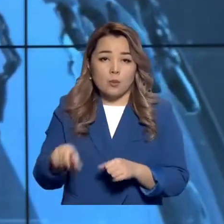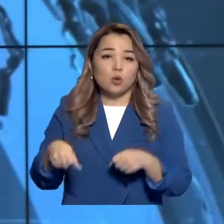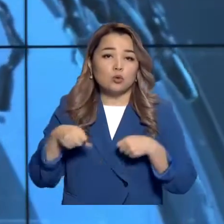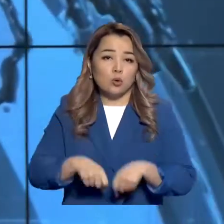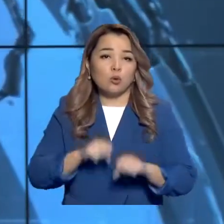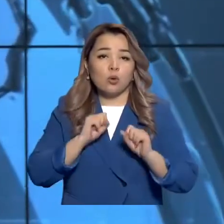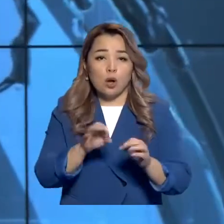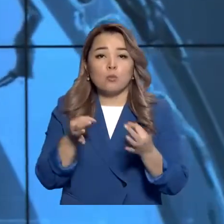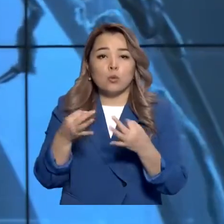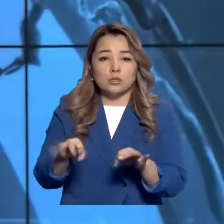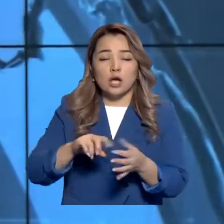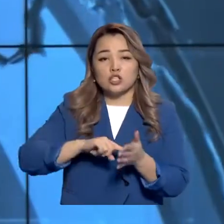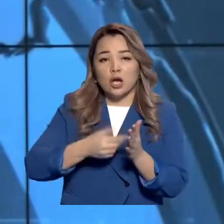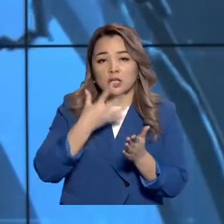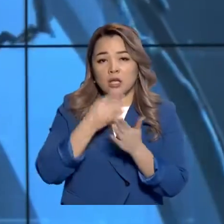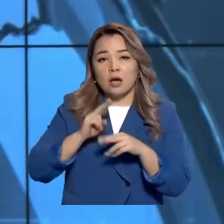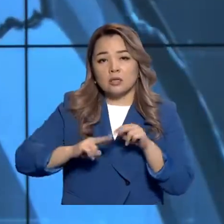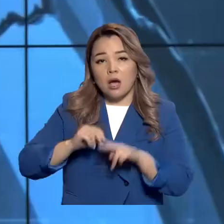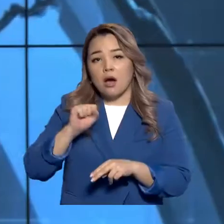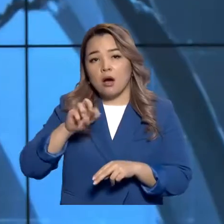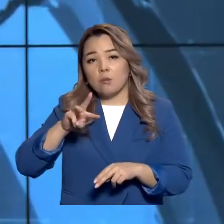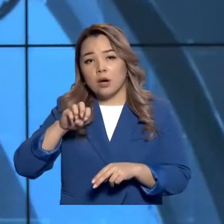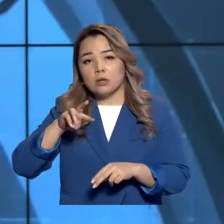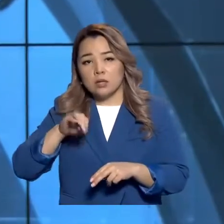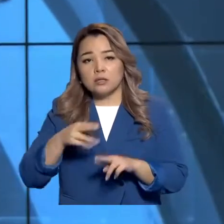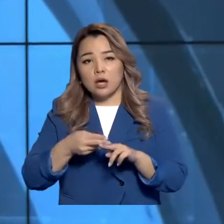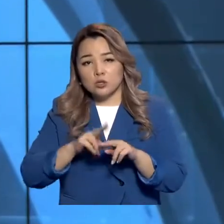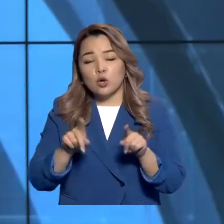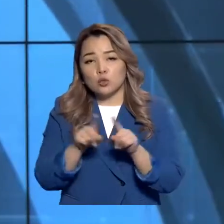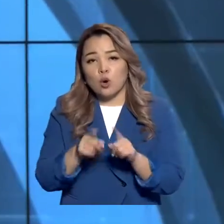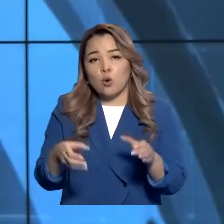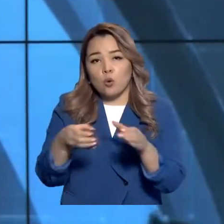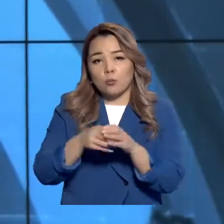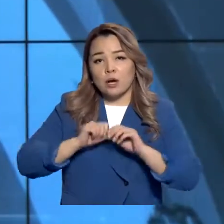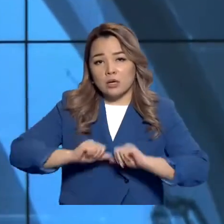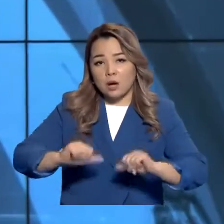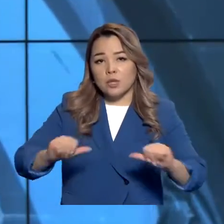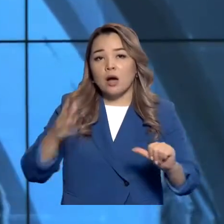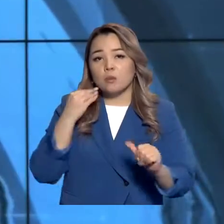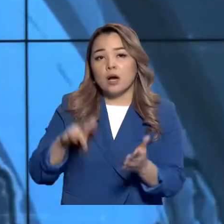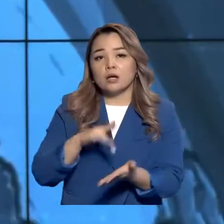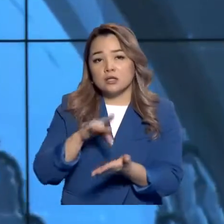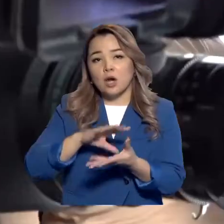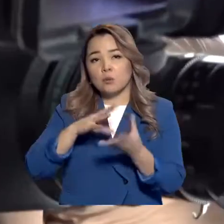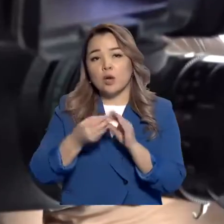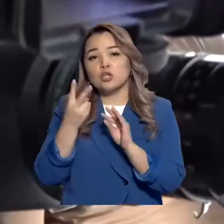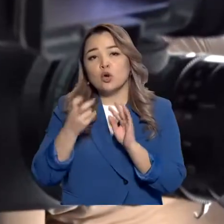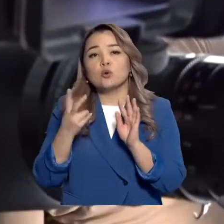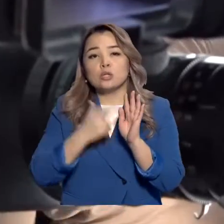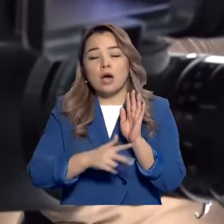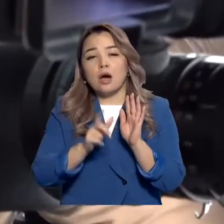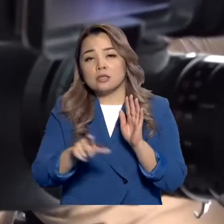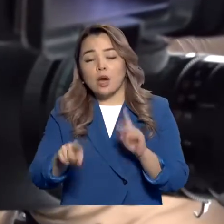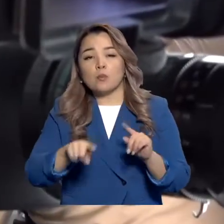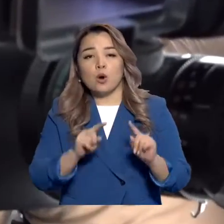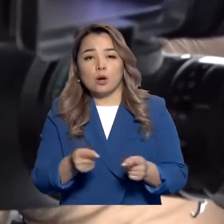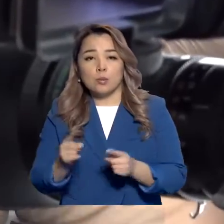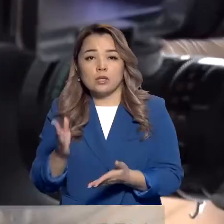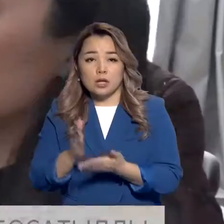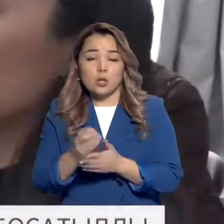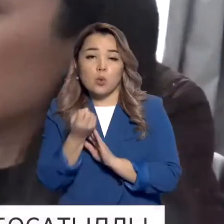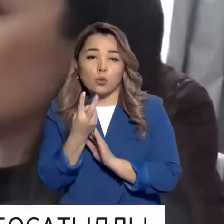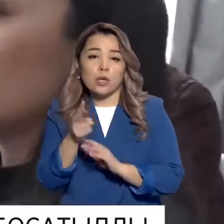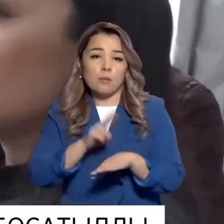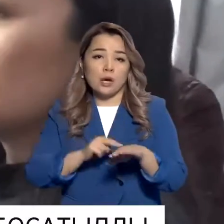қорғап, бостандыққа шығару мақсатында құрылған Аманат қоғамдық комиссиясының мәліметінше, Алматы қаласы бойынша әлі 280 адам қамауда отыр.